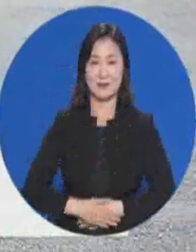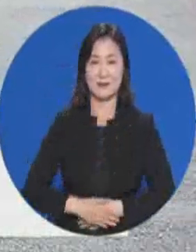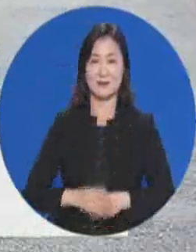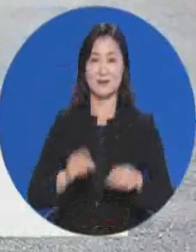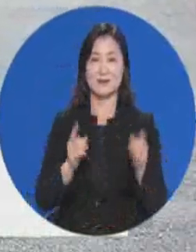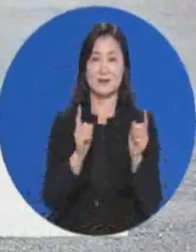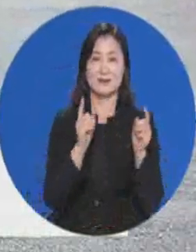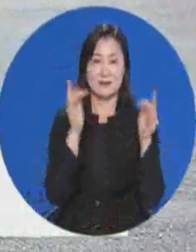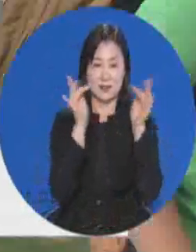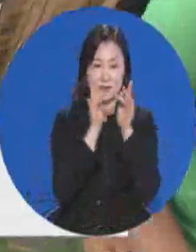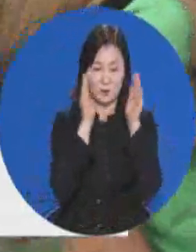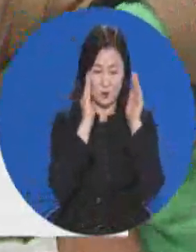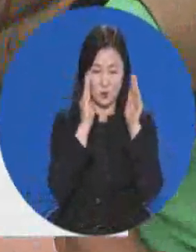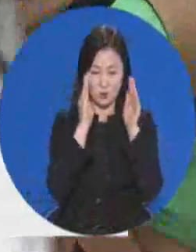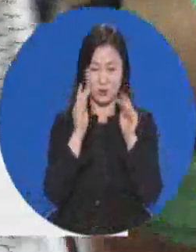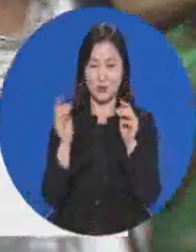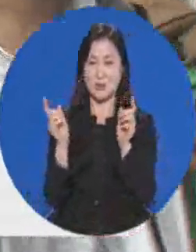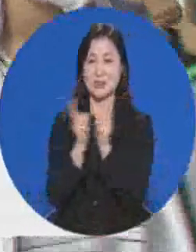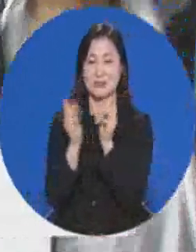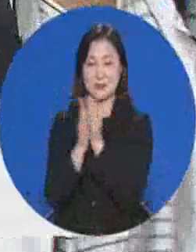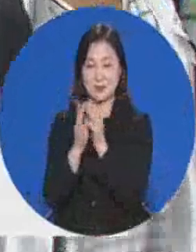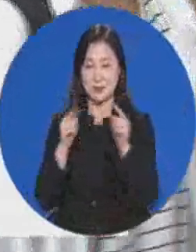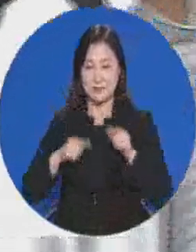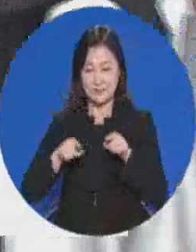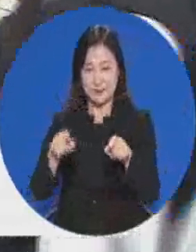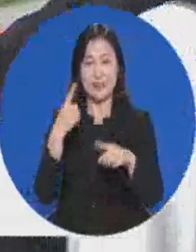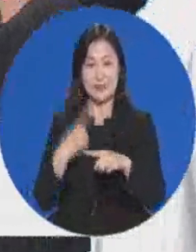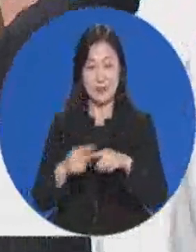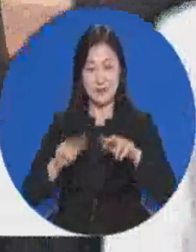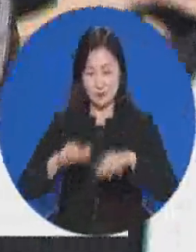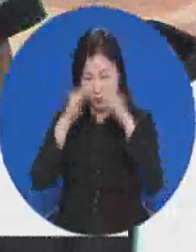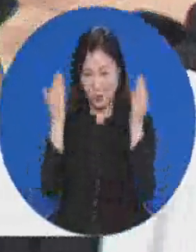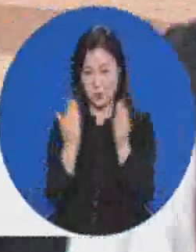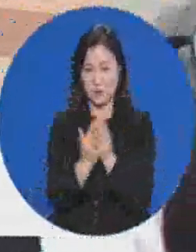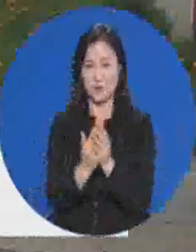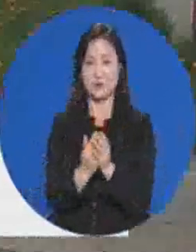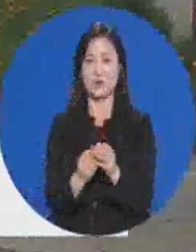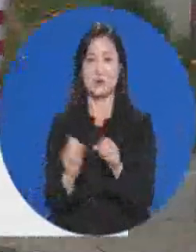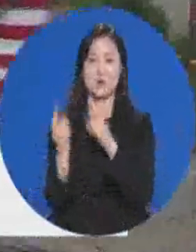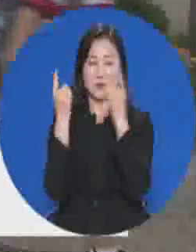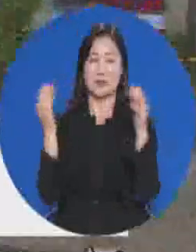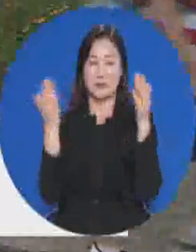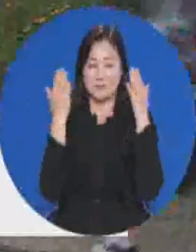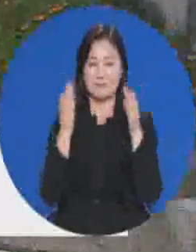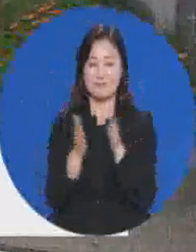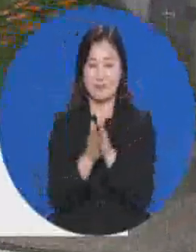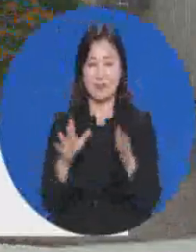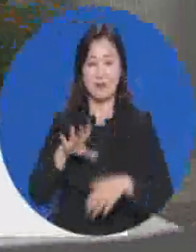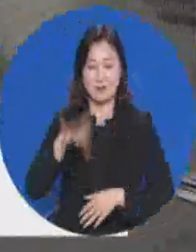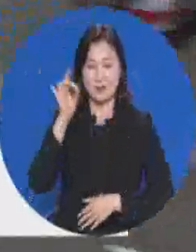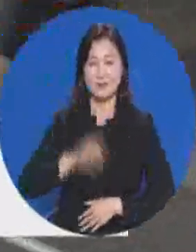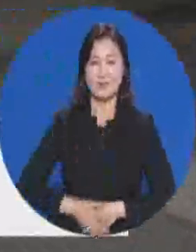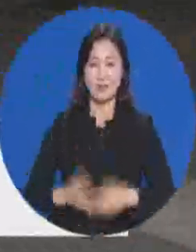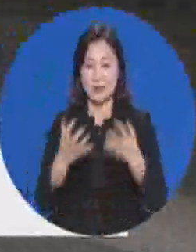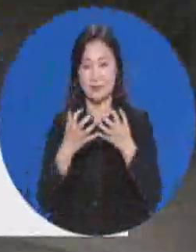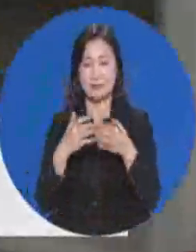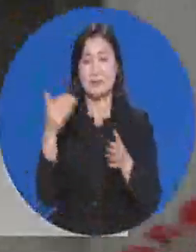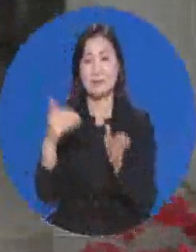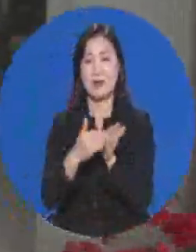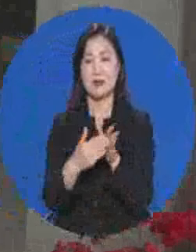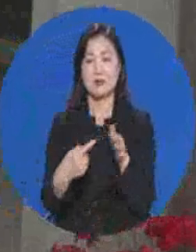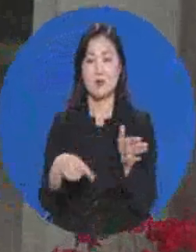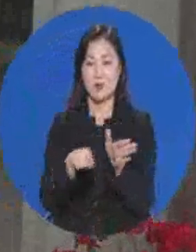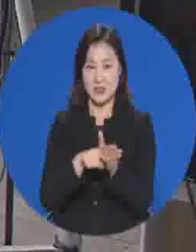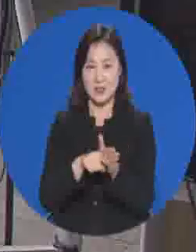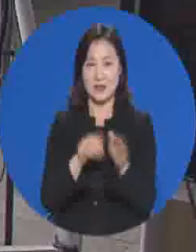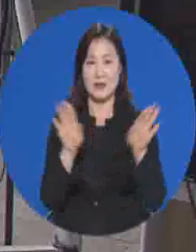수업을 병행해오다 다 함께 등교하는 건 올해 들어 처음입니다. 밀집을 막기 위해 학년별로 출입구를